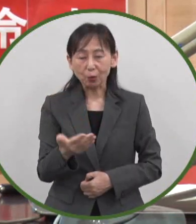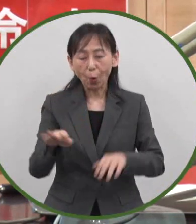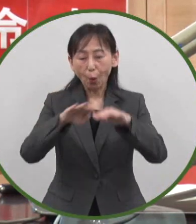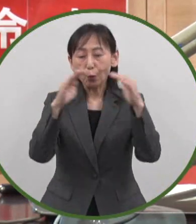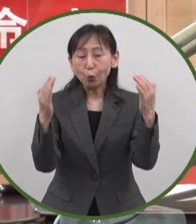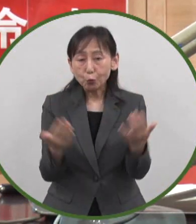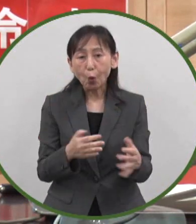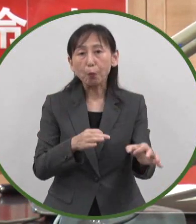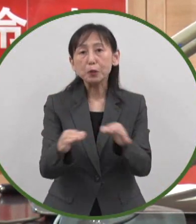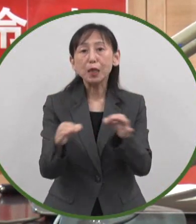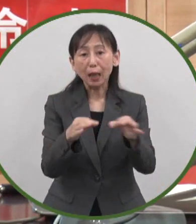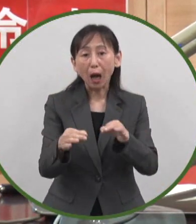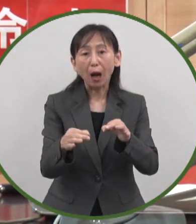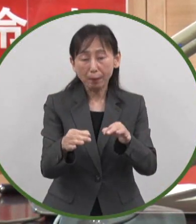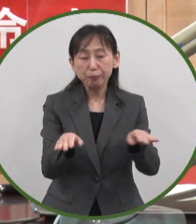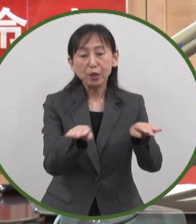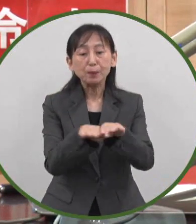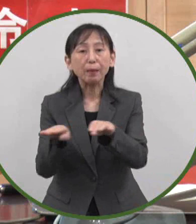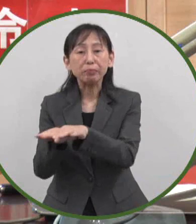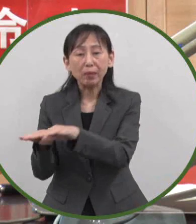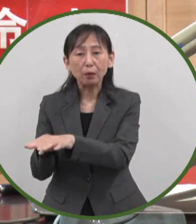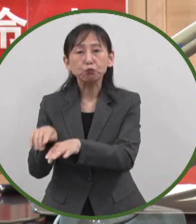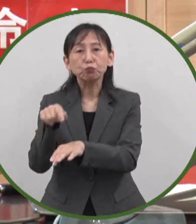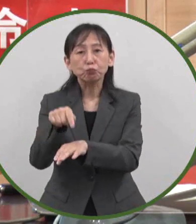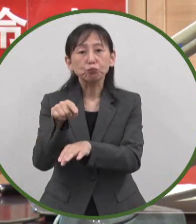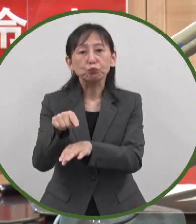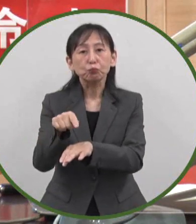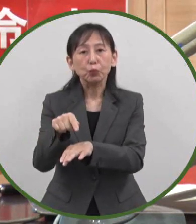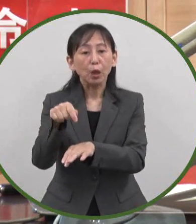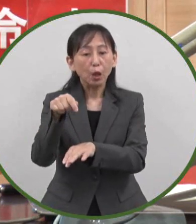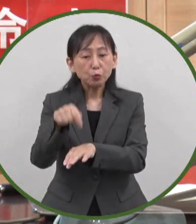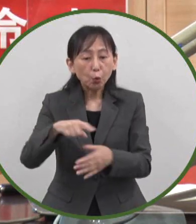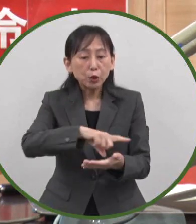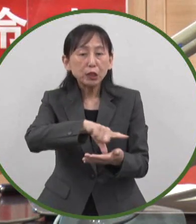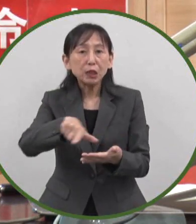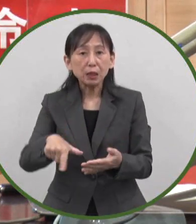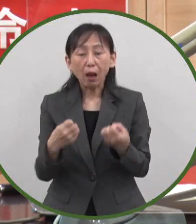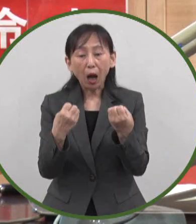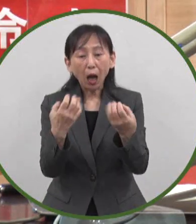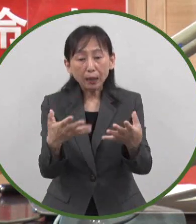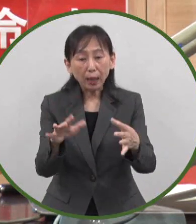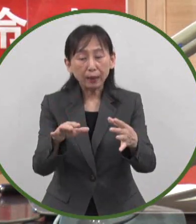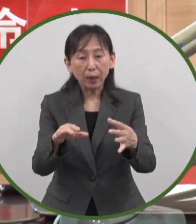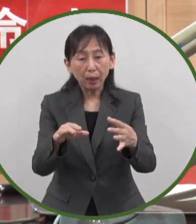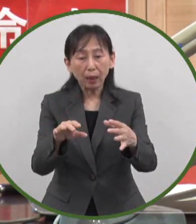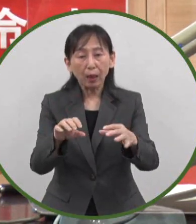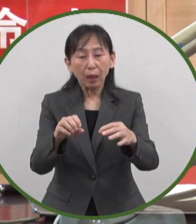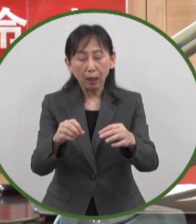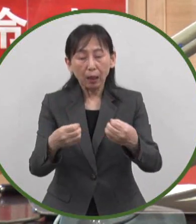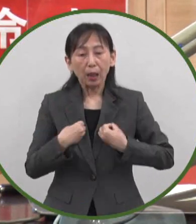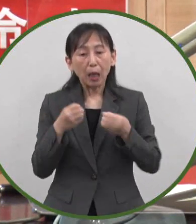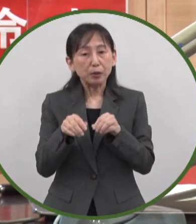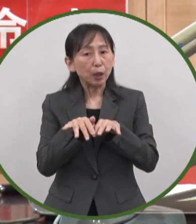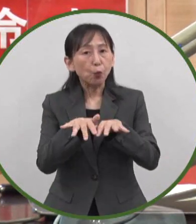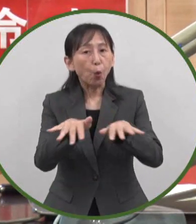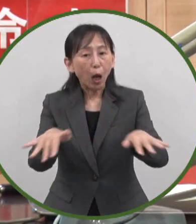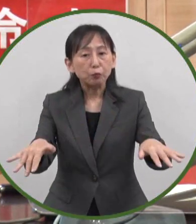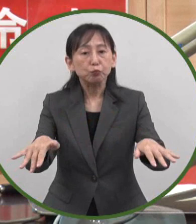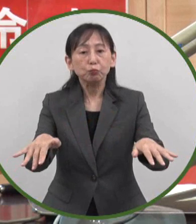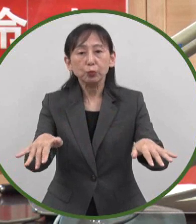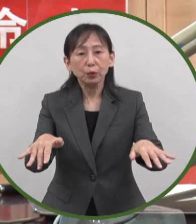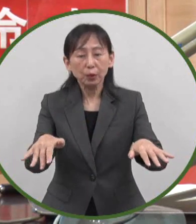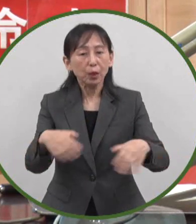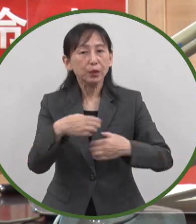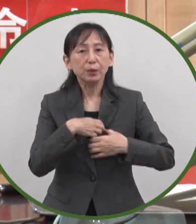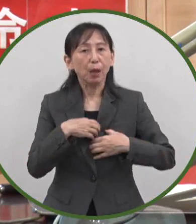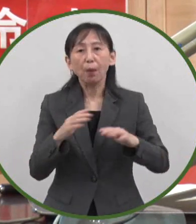をされてまして、このエリアからの新たな感染拡大は考えにくいという状況になっていると思っており